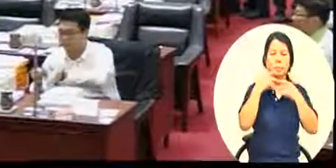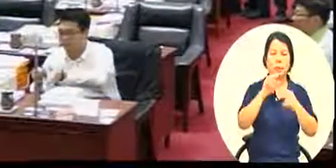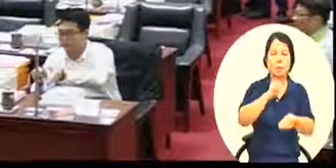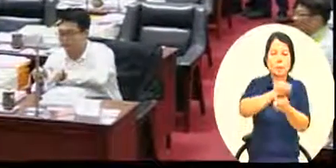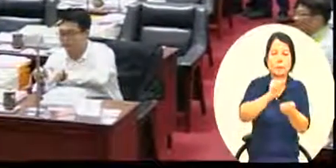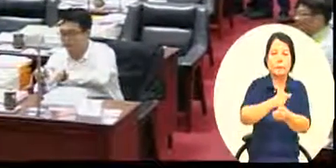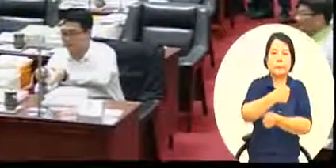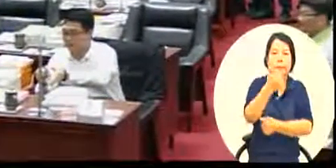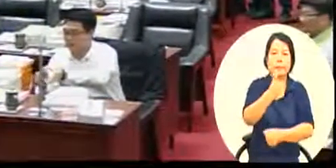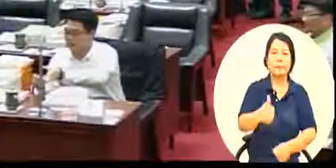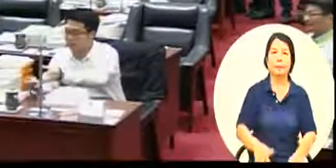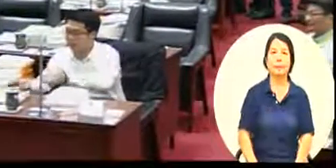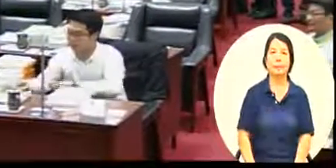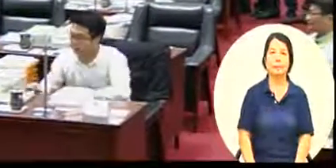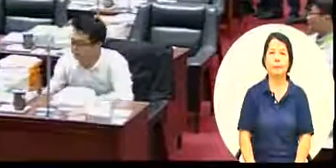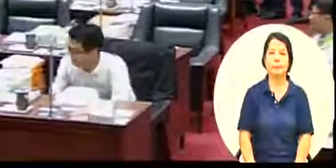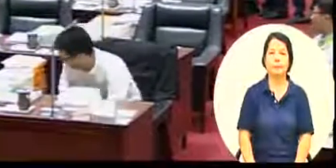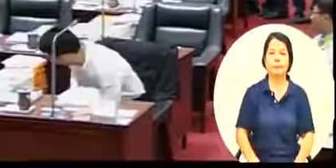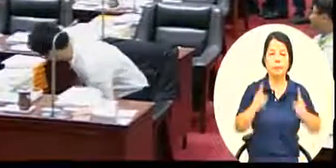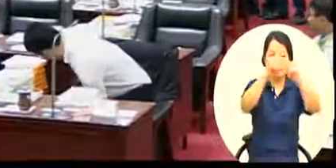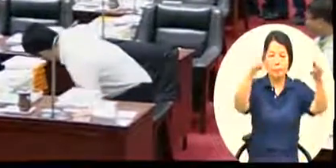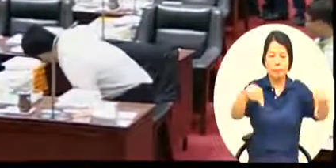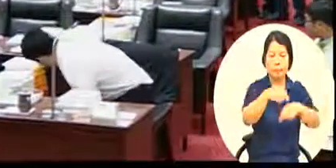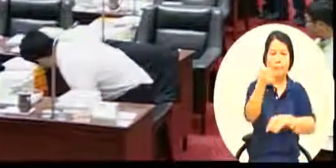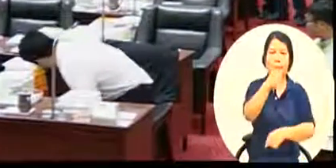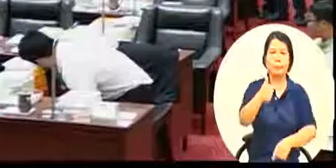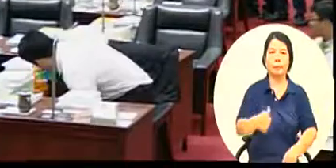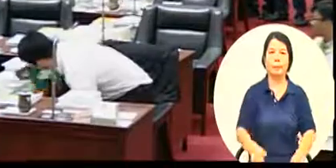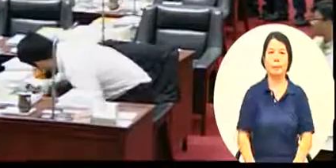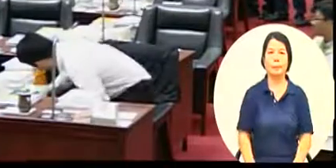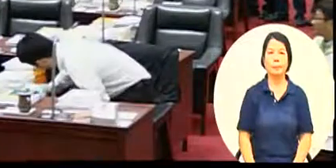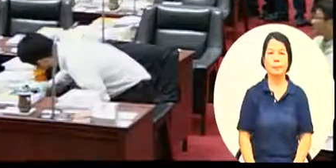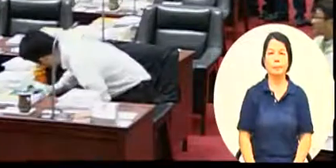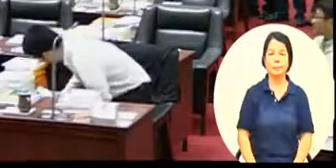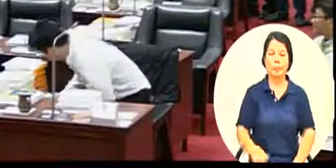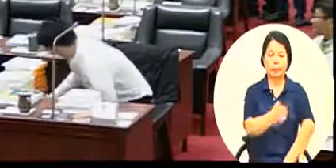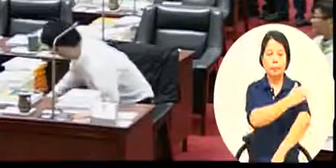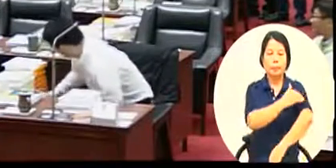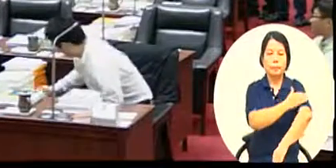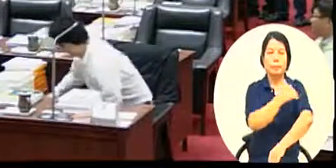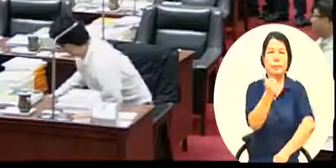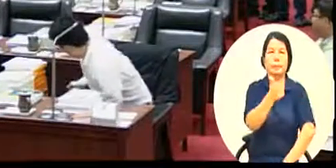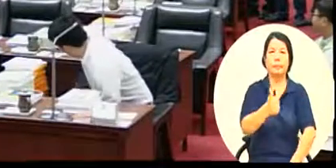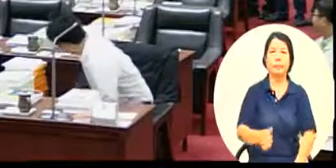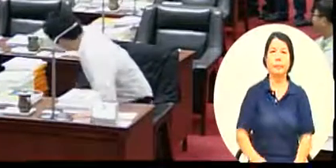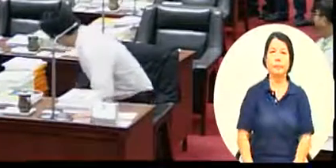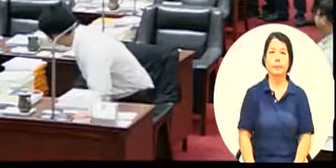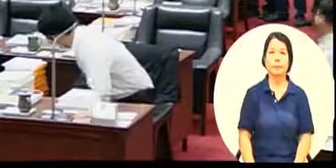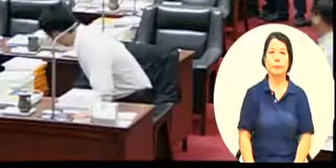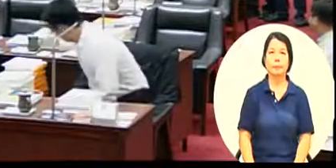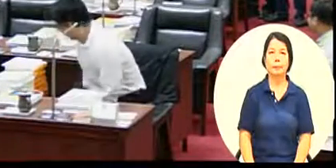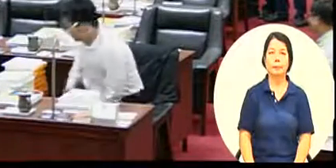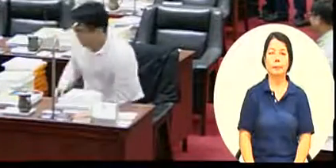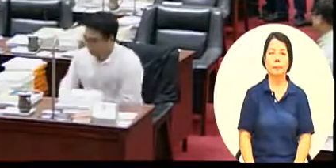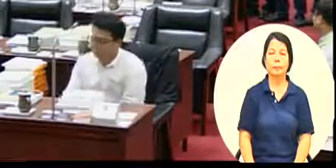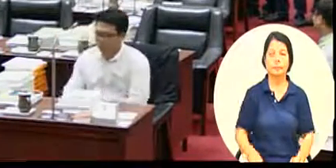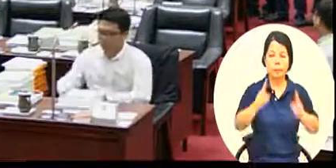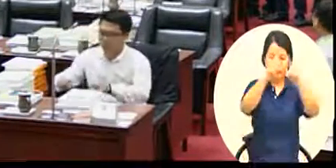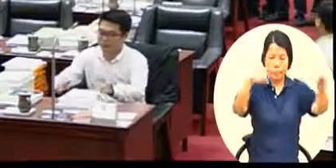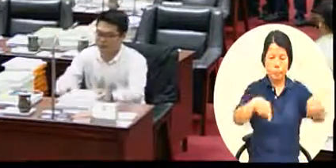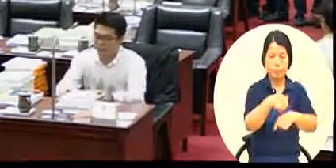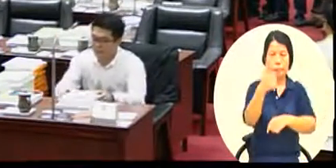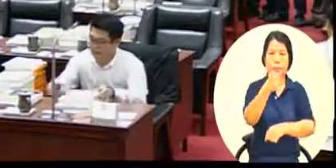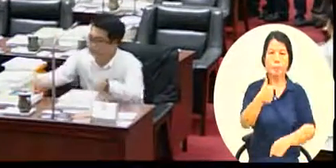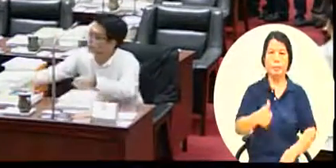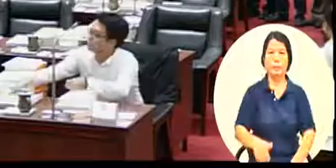府议员、张胜富议员、陈明哲议员。张汉忠议